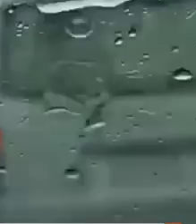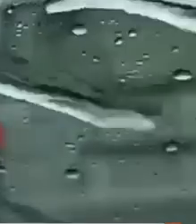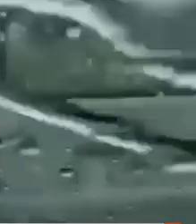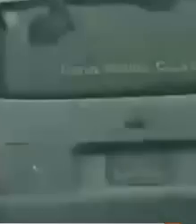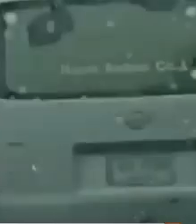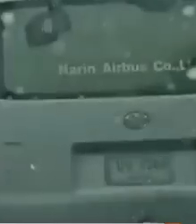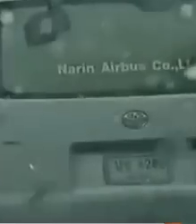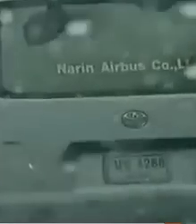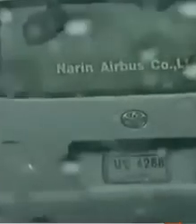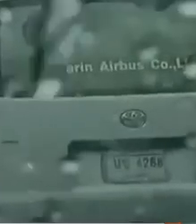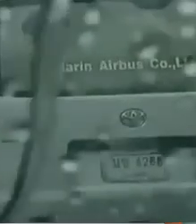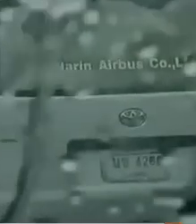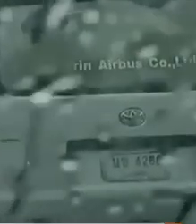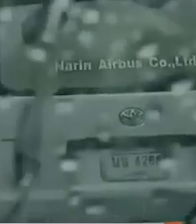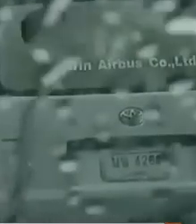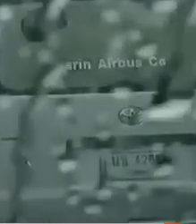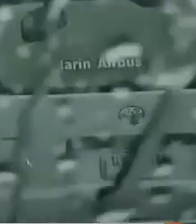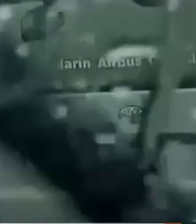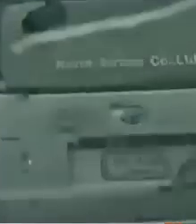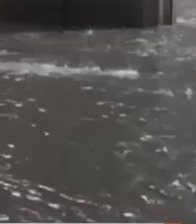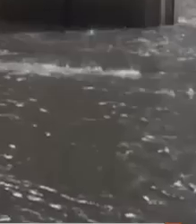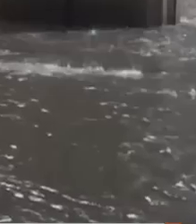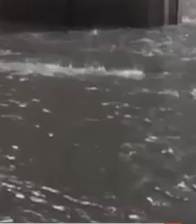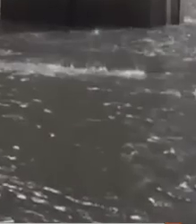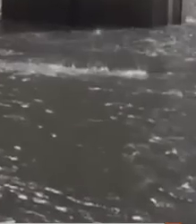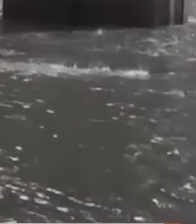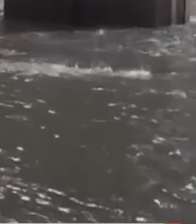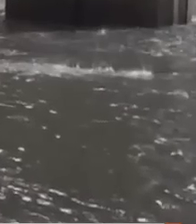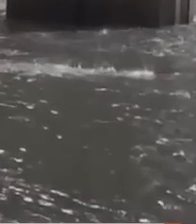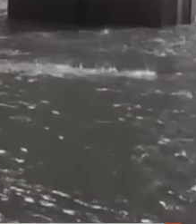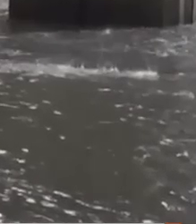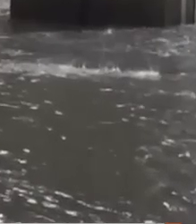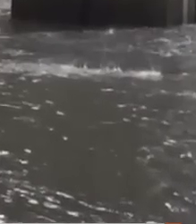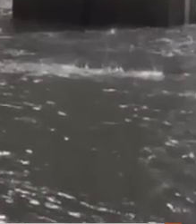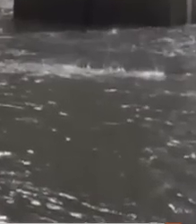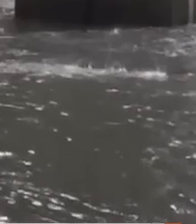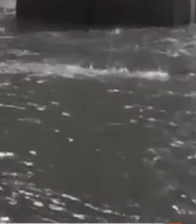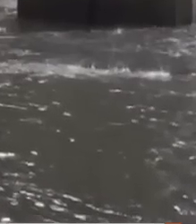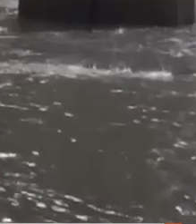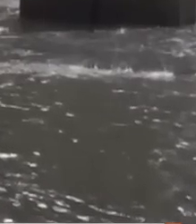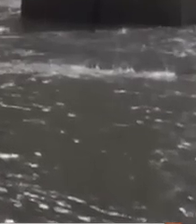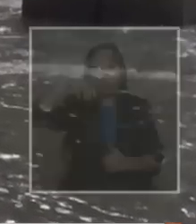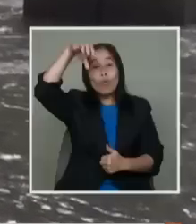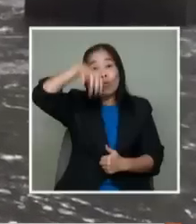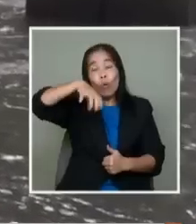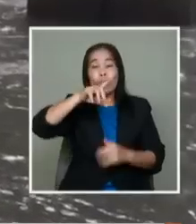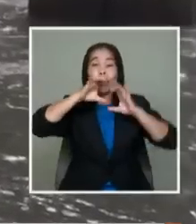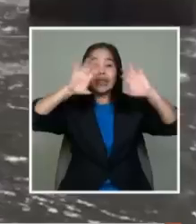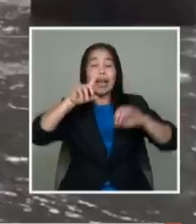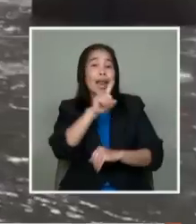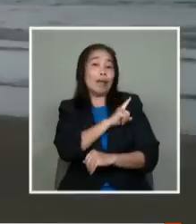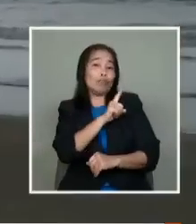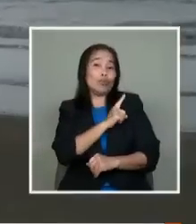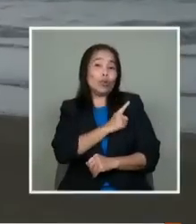ตกลงมาซ้ำอีกเนี่ยก็คาดว่าการจราจรติดขัดแน่นอนค่ะขณะที่กรมอุตุนิยมวิทยารายงานสภาพอากาศประเทศไท